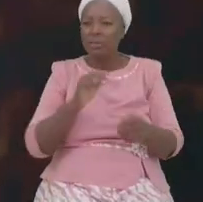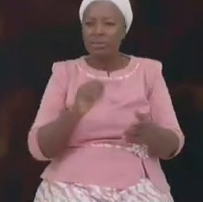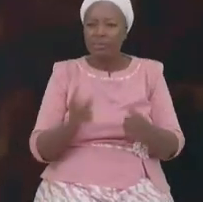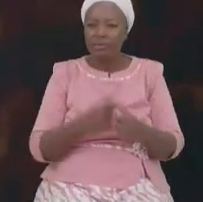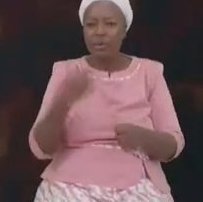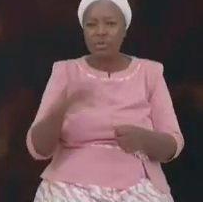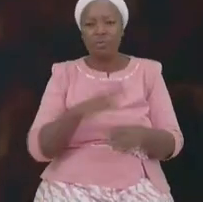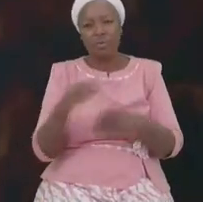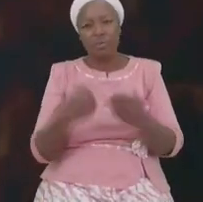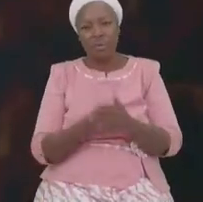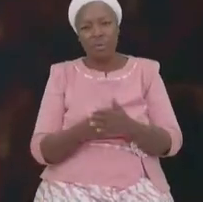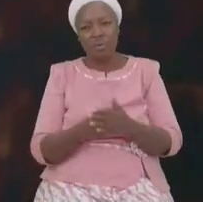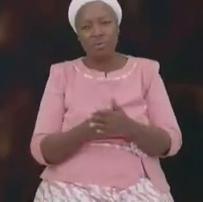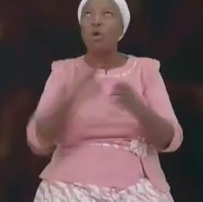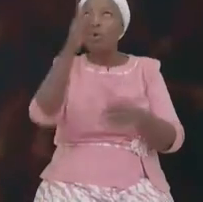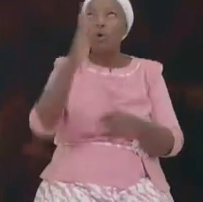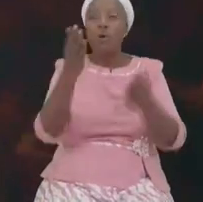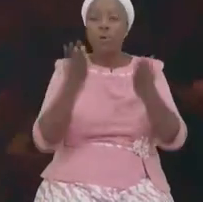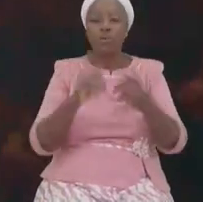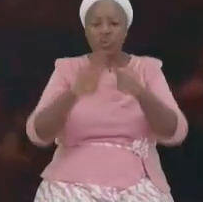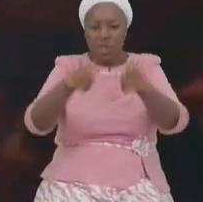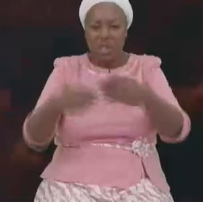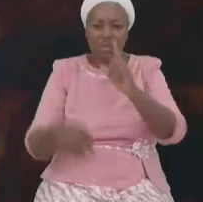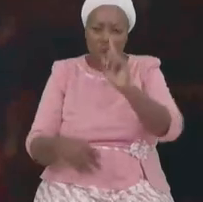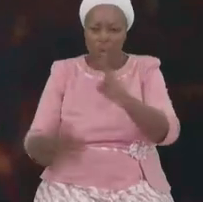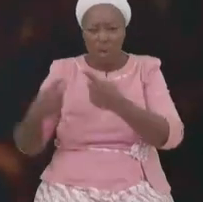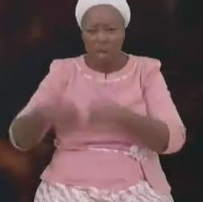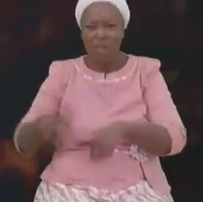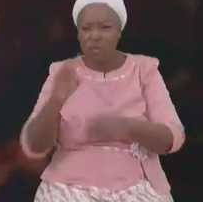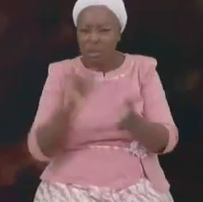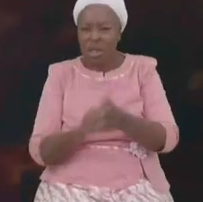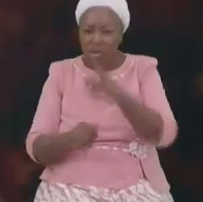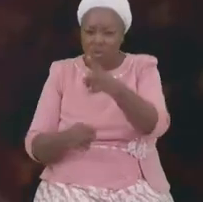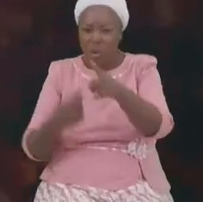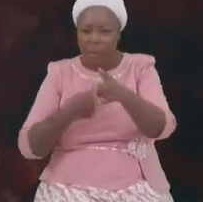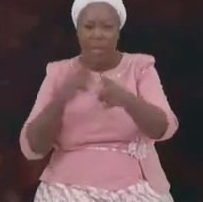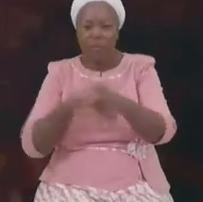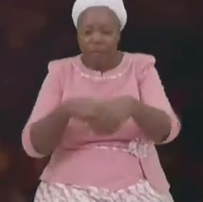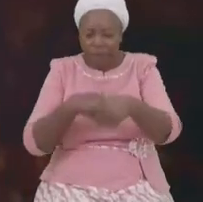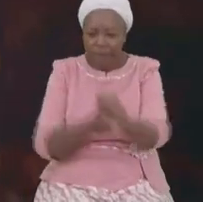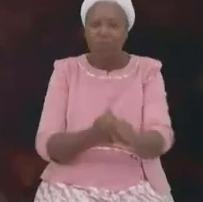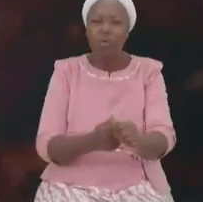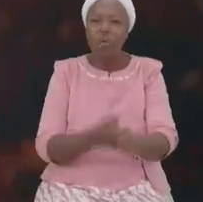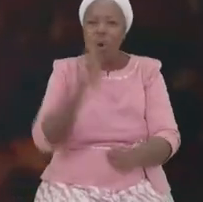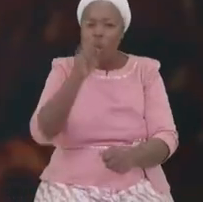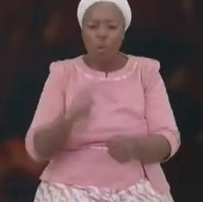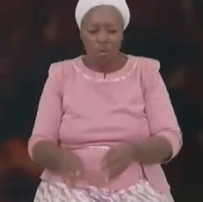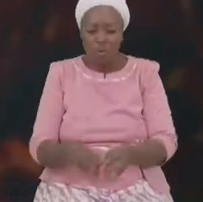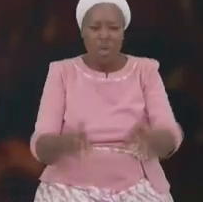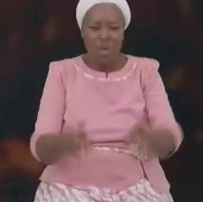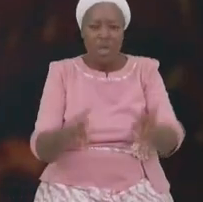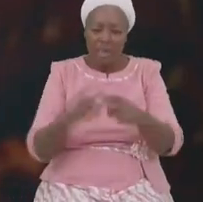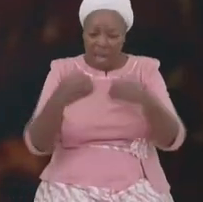même cœur afin que vous puissiez suivre une même direction, afin que nous puissions avoir